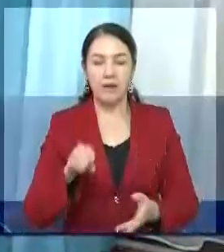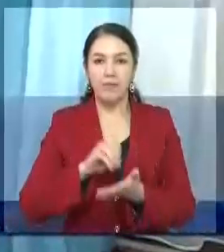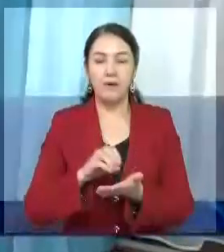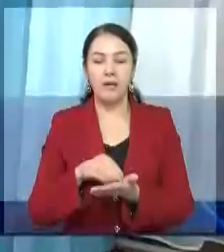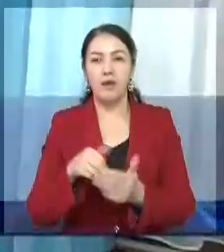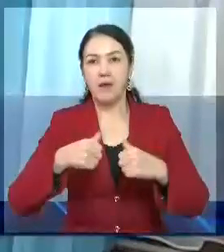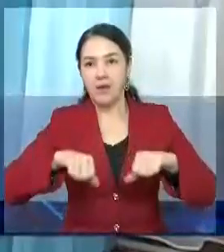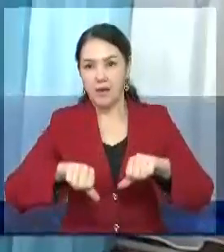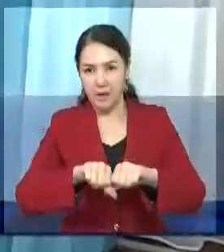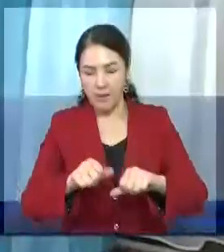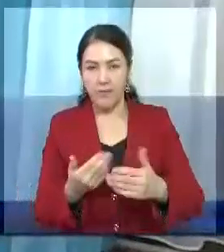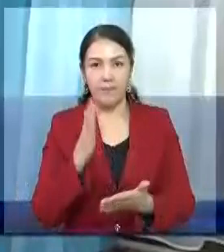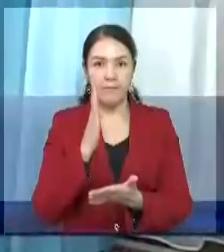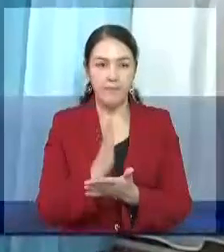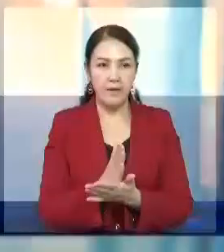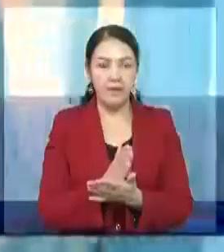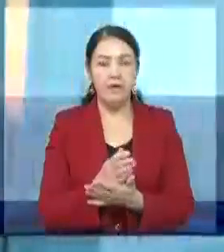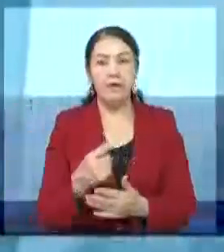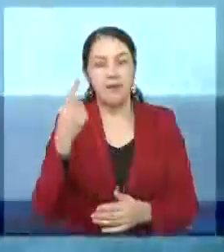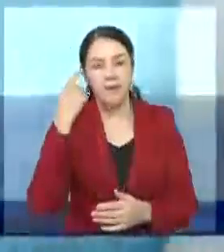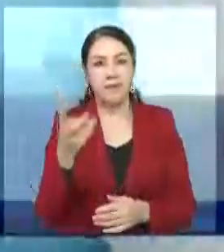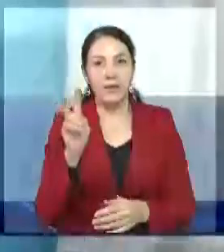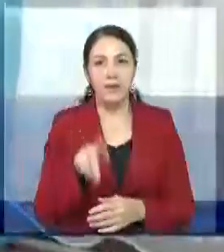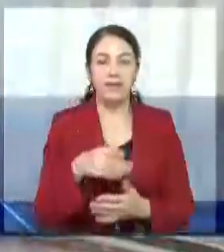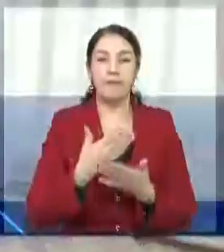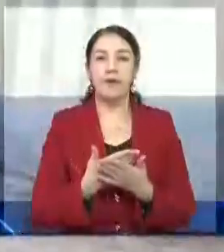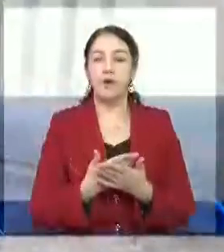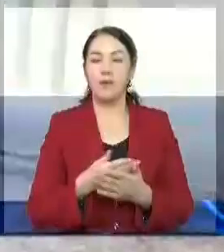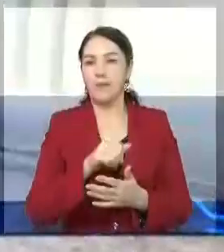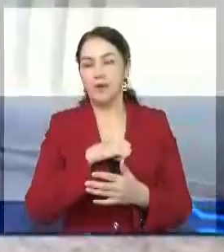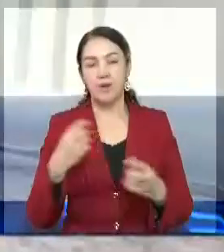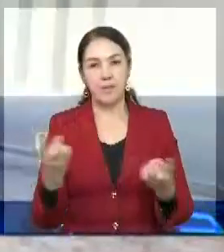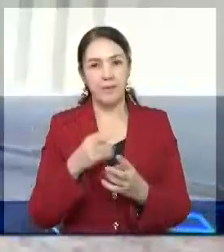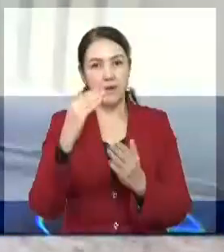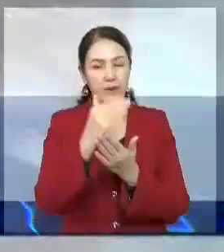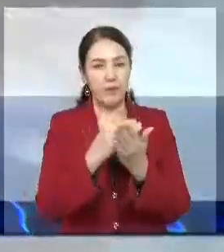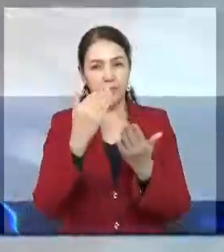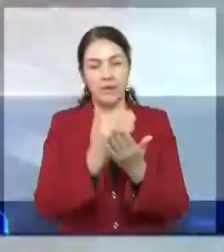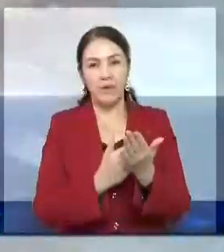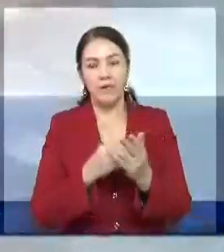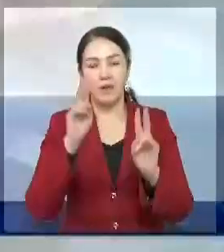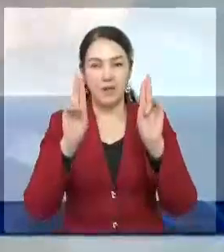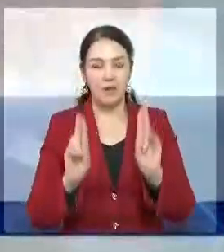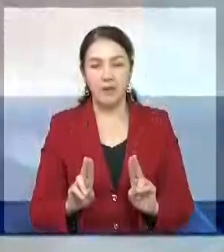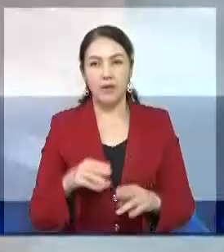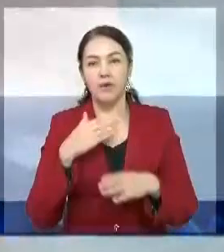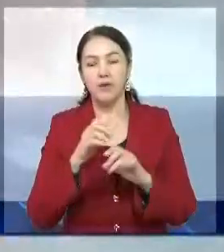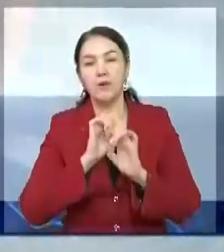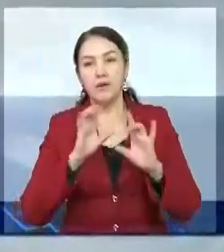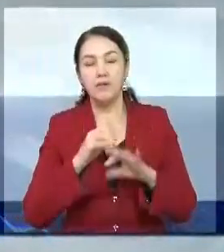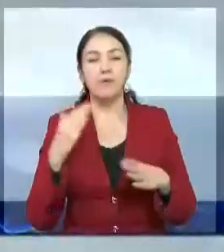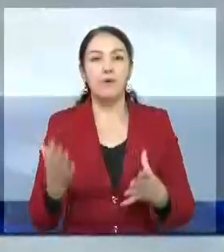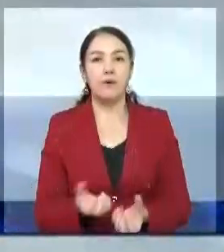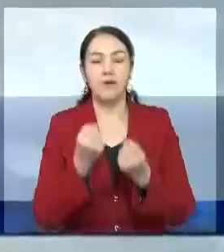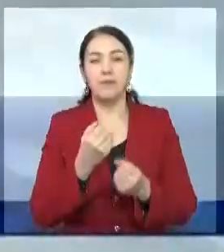сайлау комиссиясының төрағалары бар. Олар мейлінше келушілерге саяси науқанның өзіне тән ережелерін түсіндіріп, барынша қолдау көрсетті. Соның